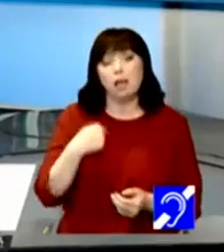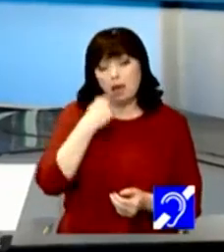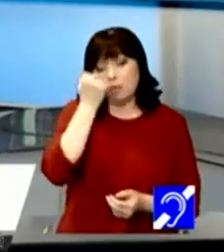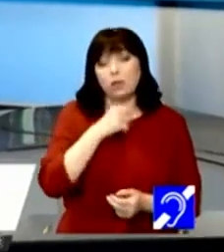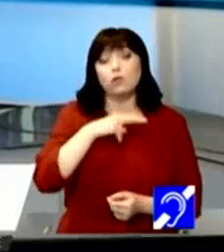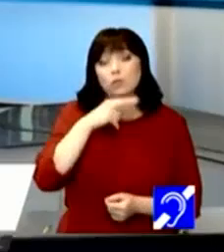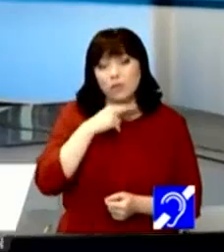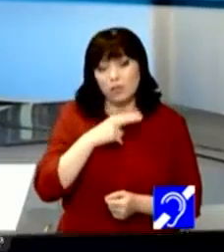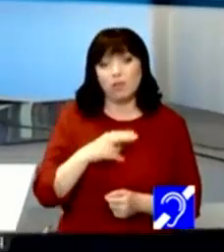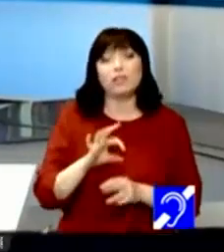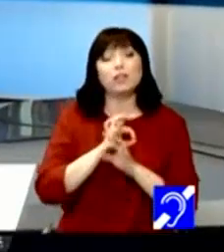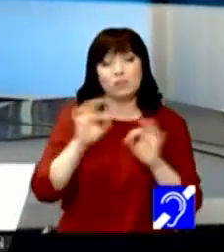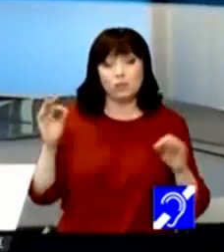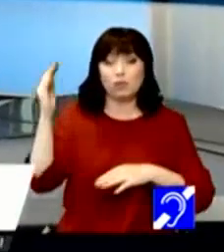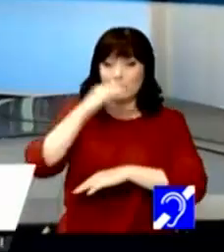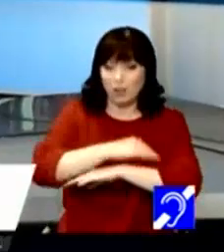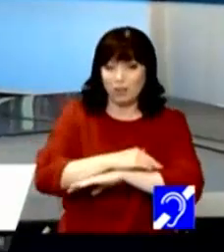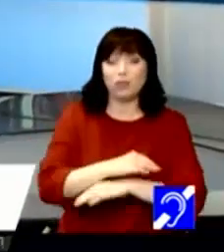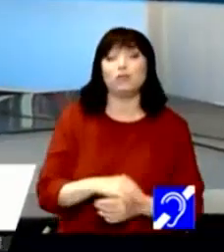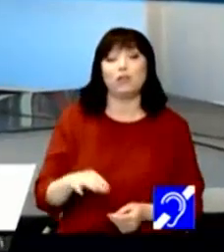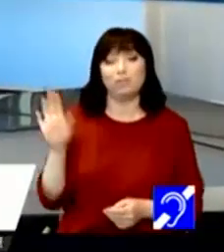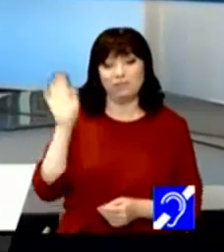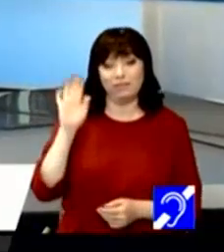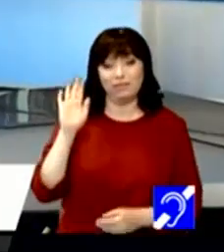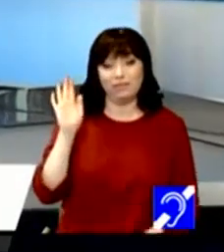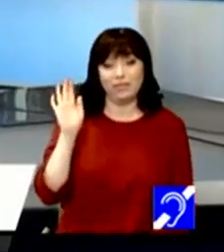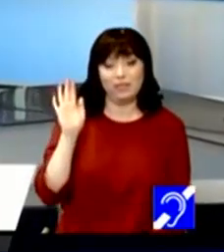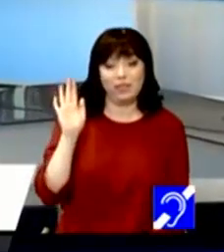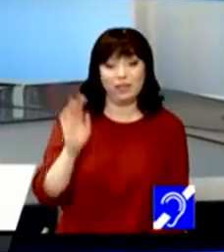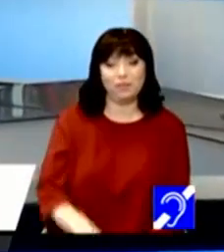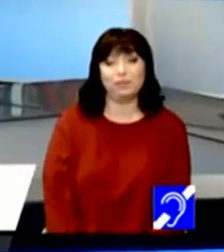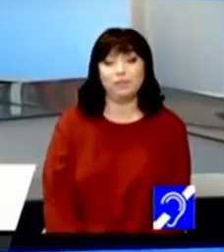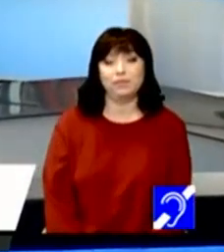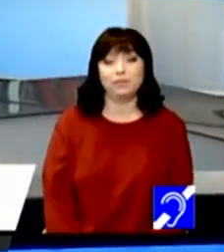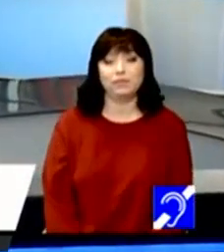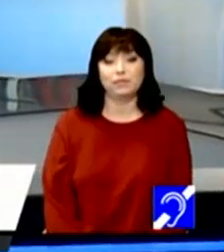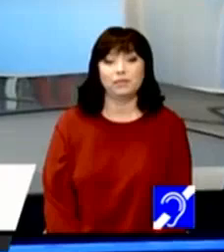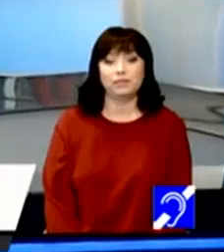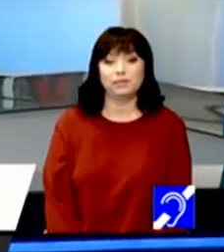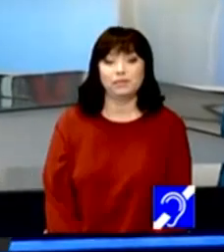mulțumesc pentru atenție. Vă dau întâlnire și la telejurnalul orei 22. Pe curând!